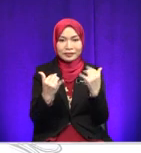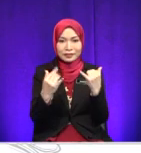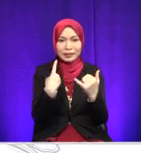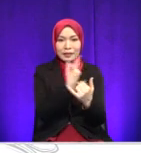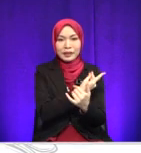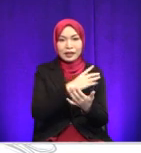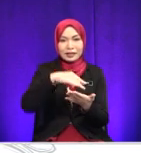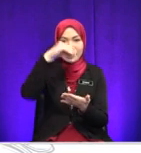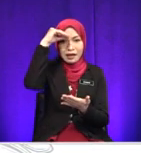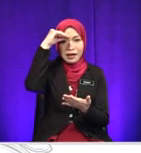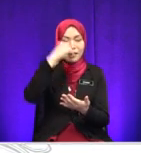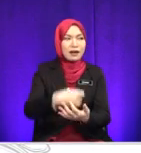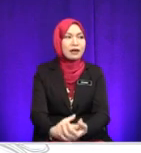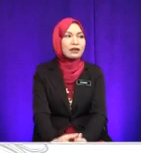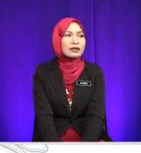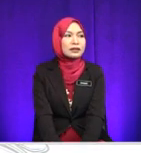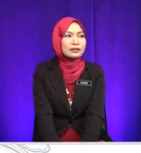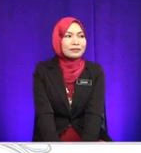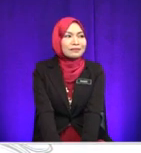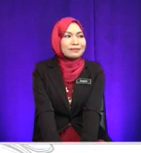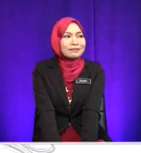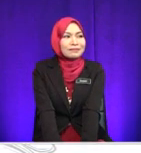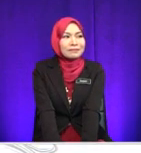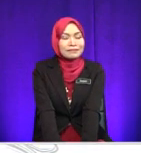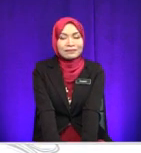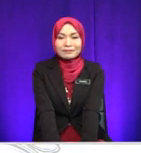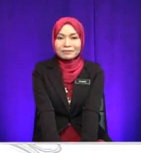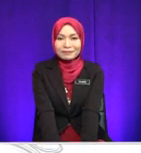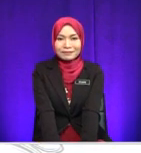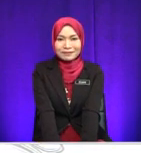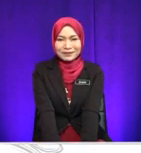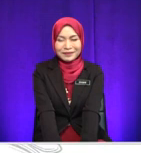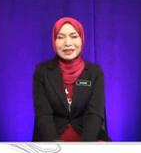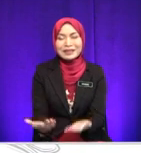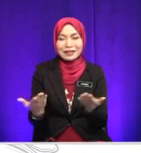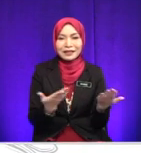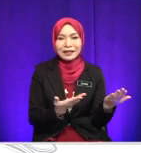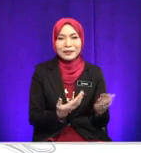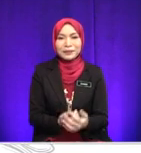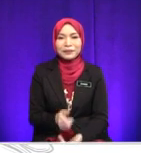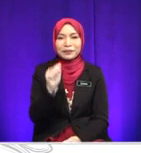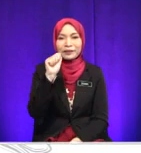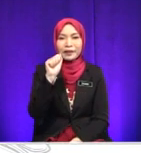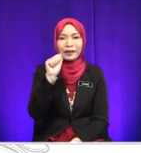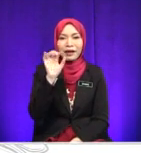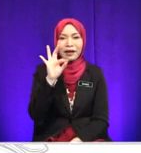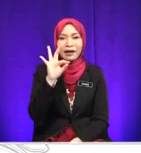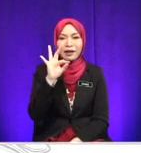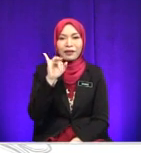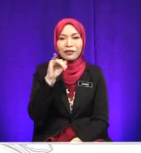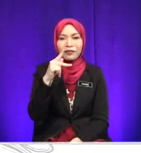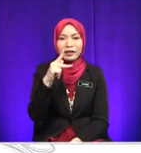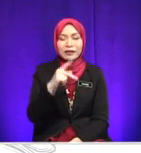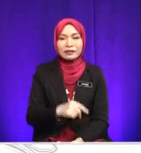Okey. Haris, silakan. Haris, okey. Silakan. Haris. Afiq, minta maaf. Haris pula. Afiq, silakan